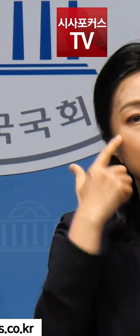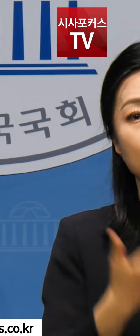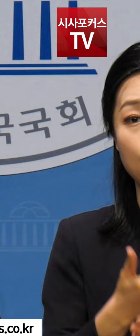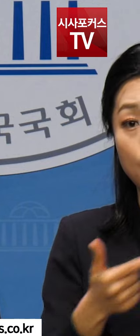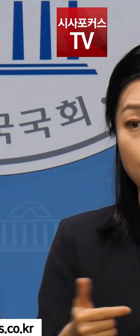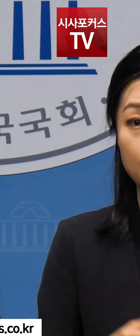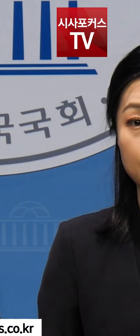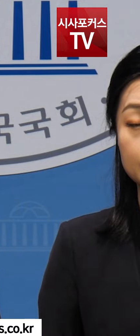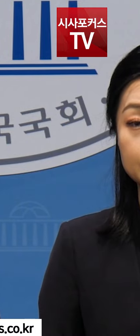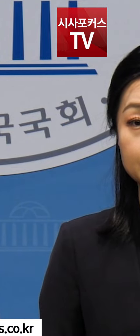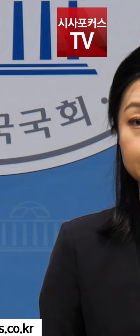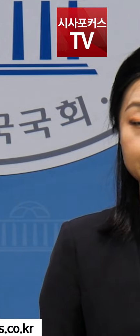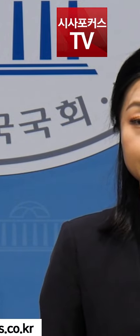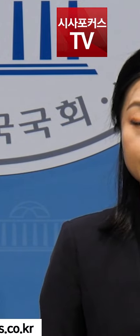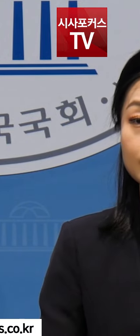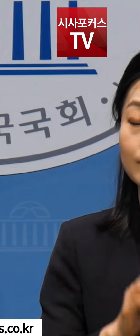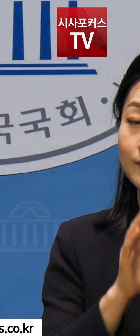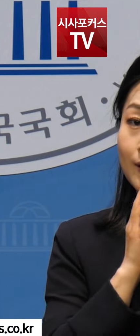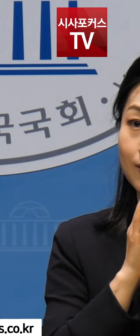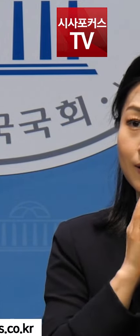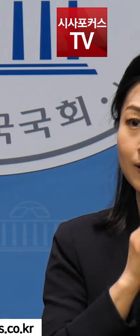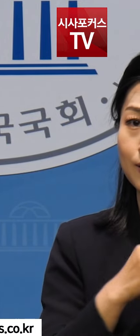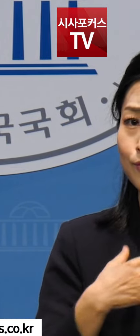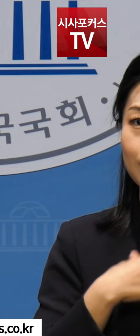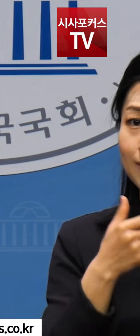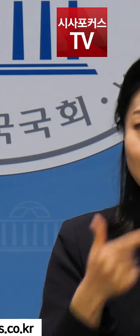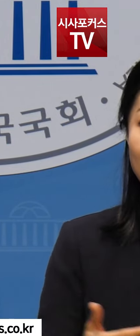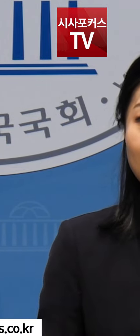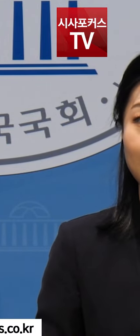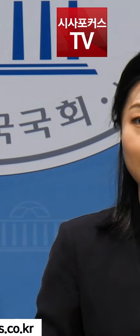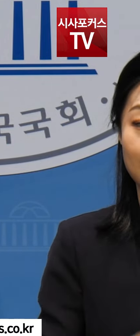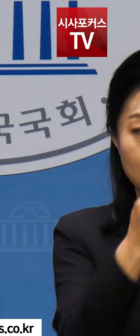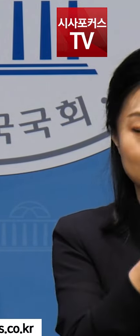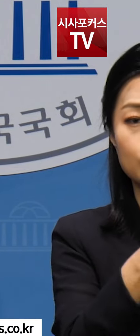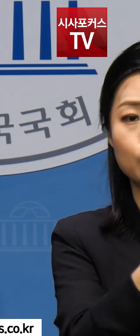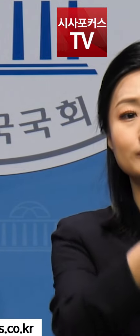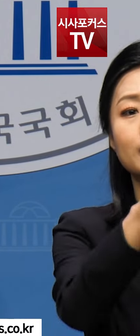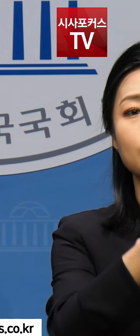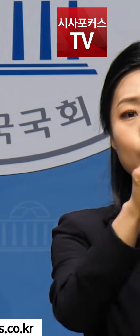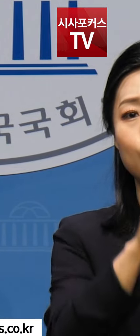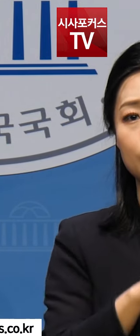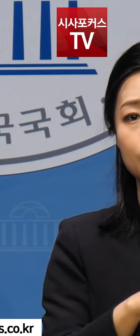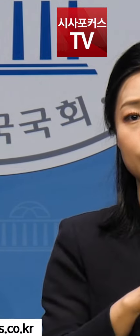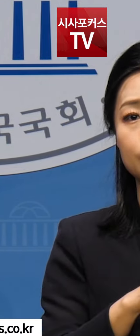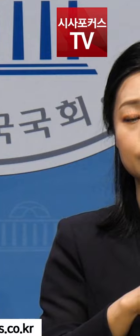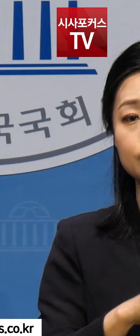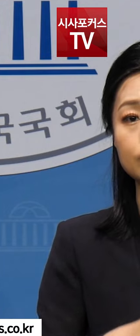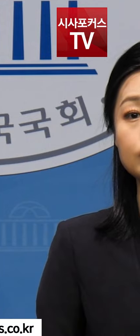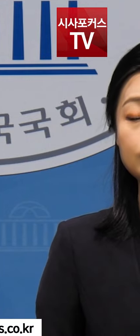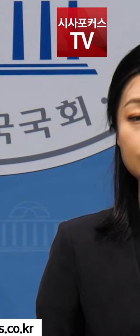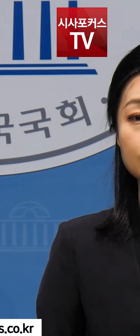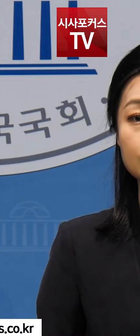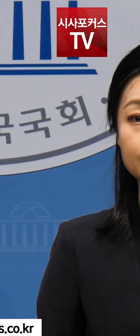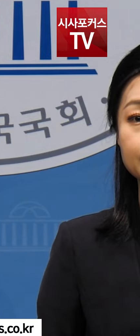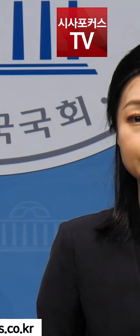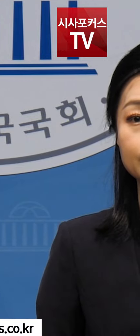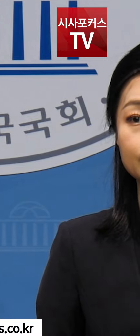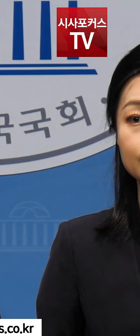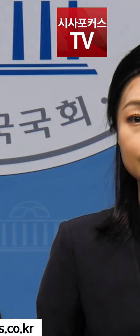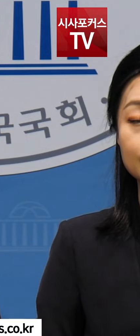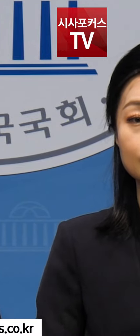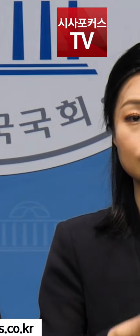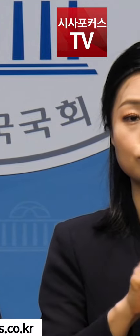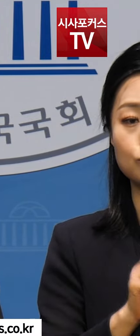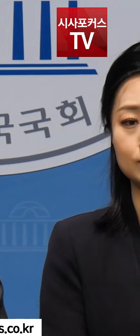있는 그런 상황에 대해서 정말 엄중한 그 검찰 독재 정권에 대해서 우리는 그